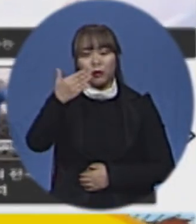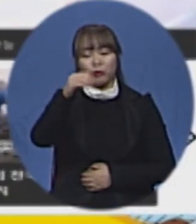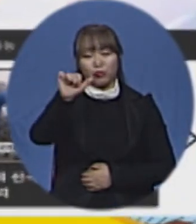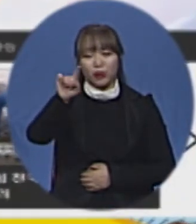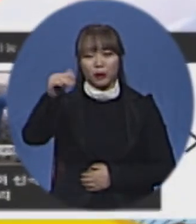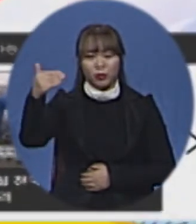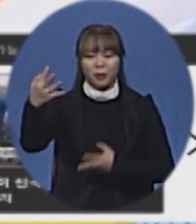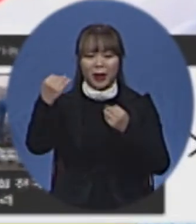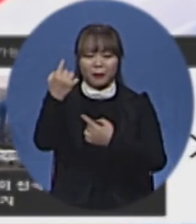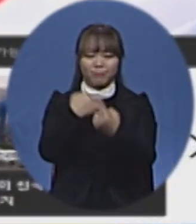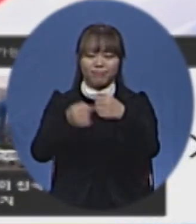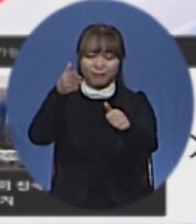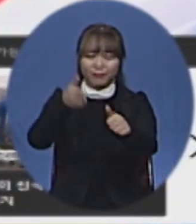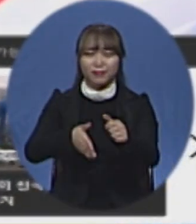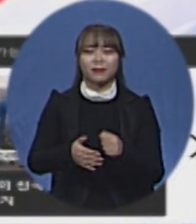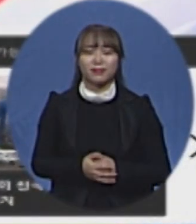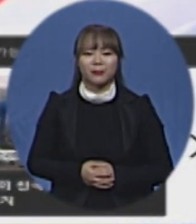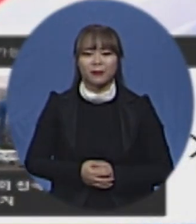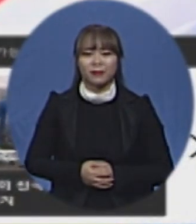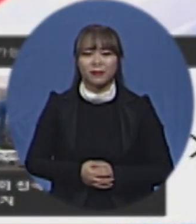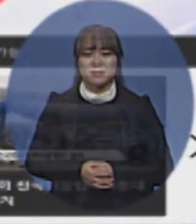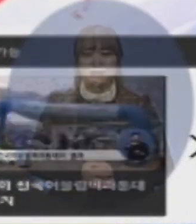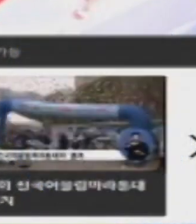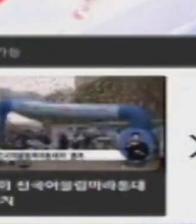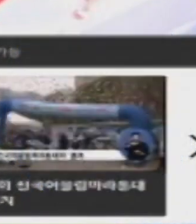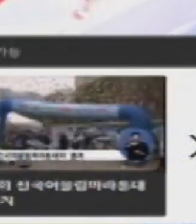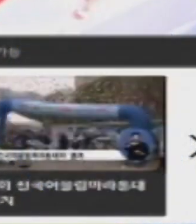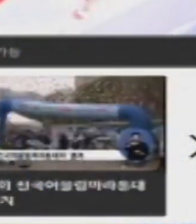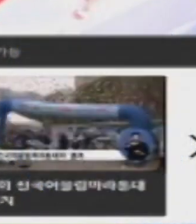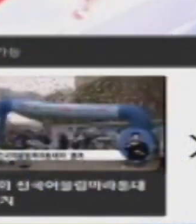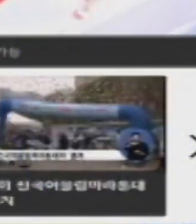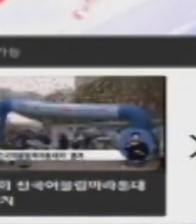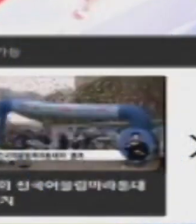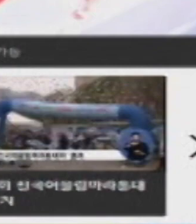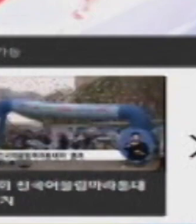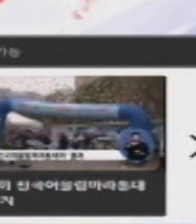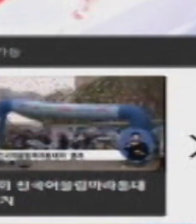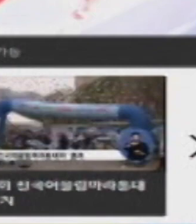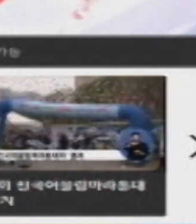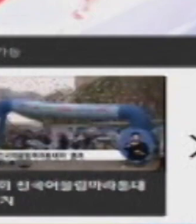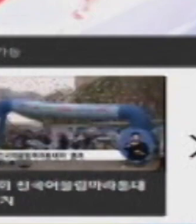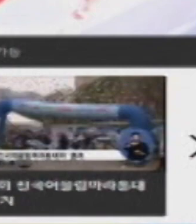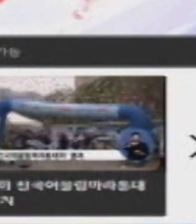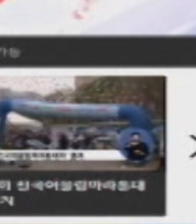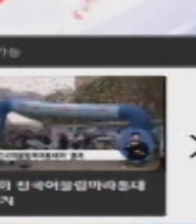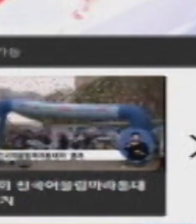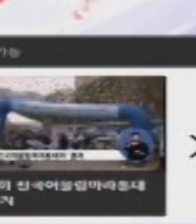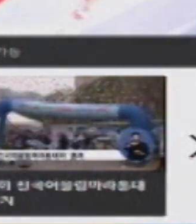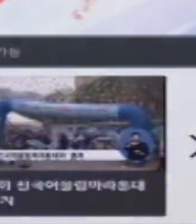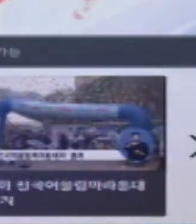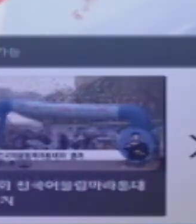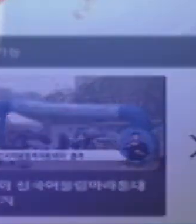전화번호 02-2655-9519로 많은 제보 바랍니다.